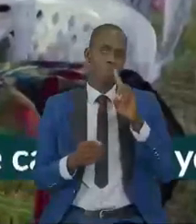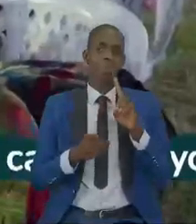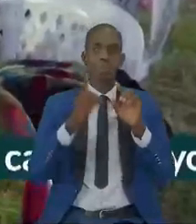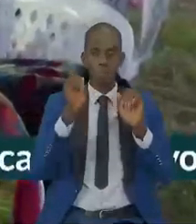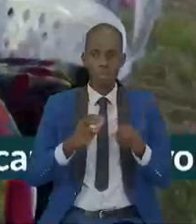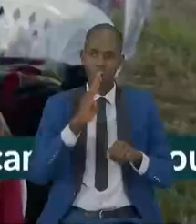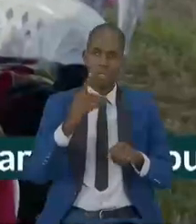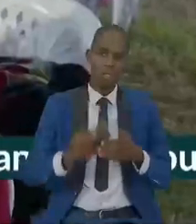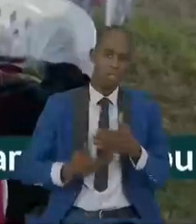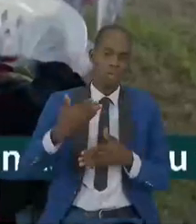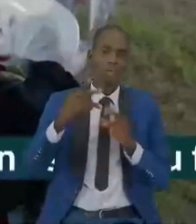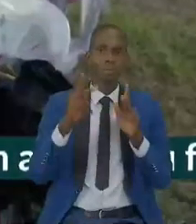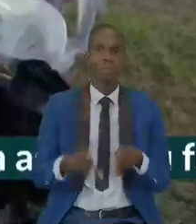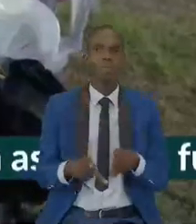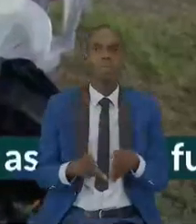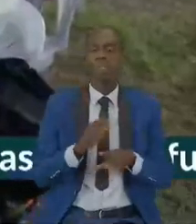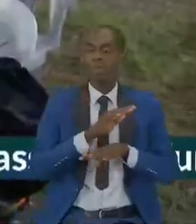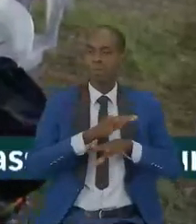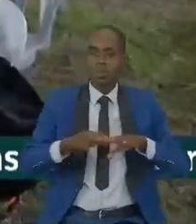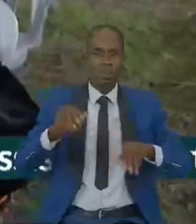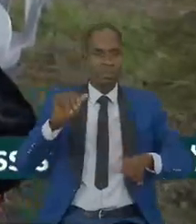Selon l'ordre de l'homme de Dieu.